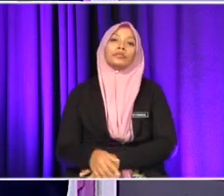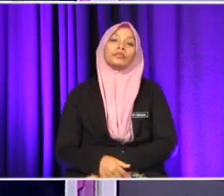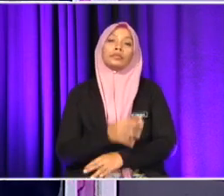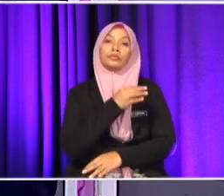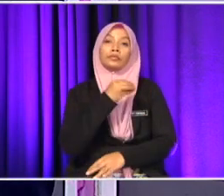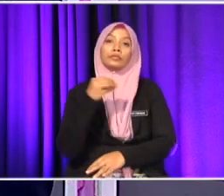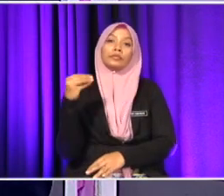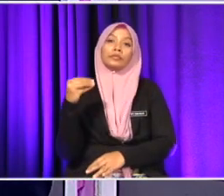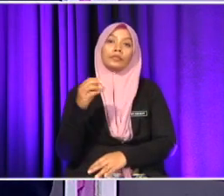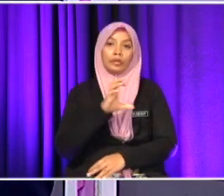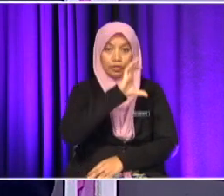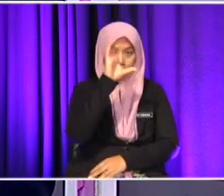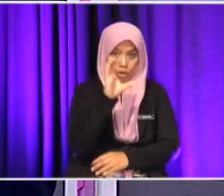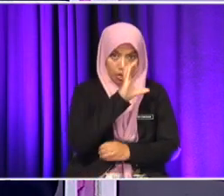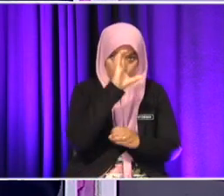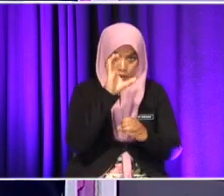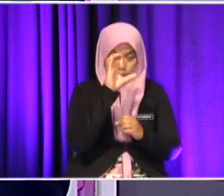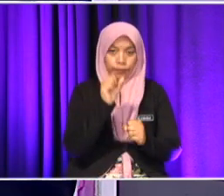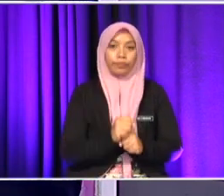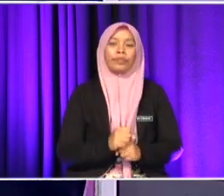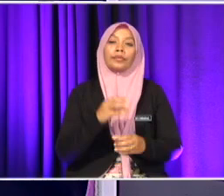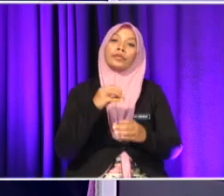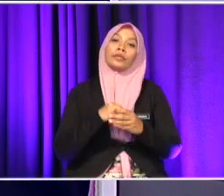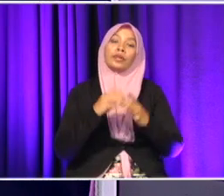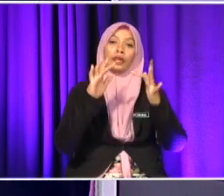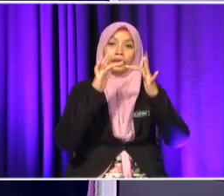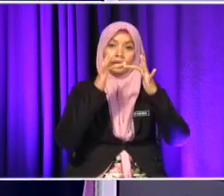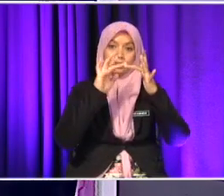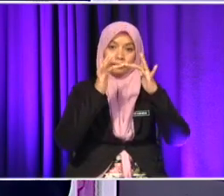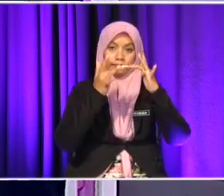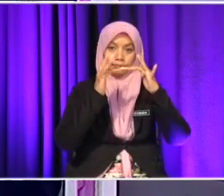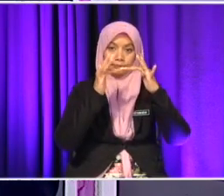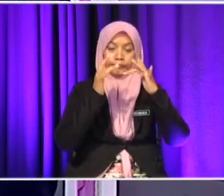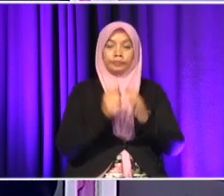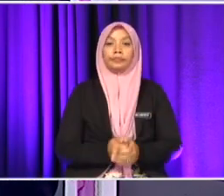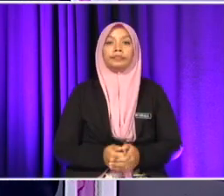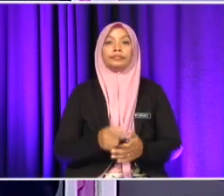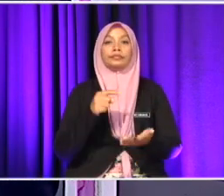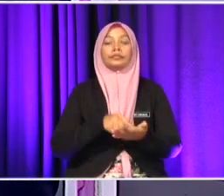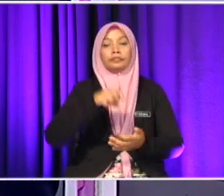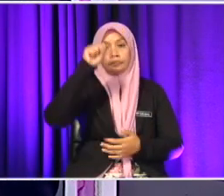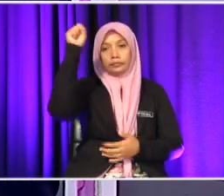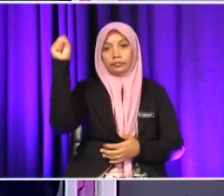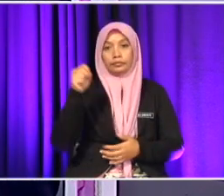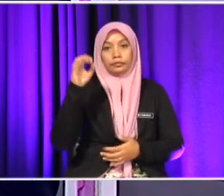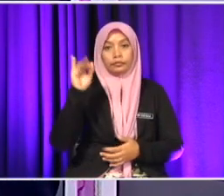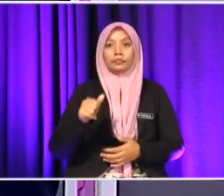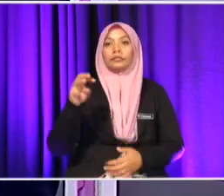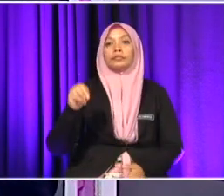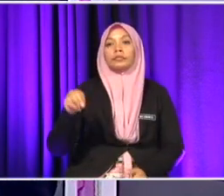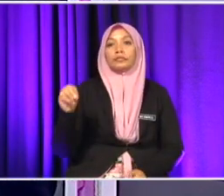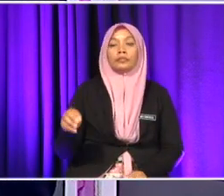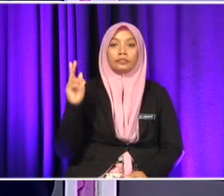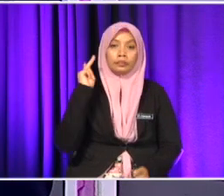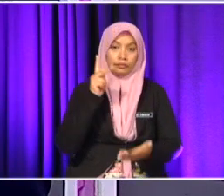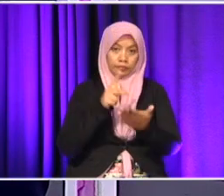engine carian berkaitan dengan laman web tadilah betul jadi inilah eee soalan yang murid-murid kami ingat